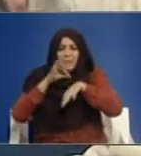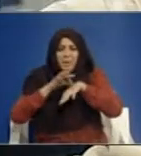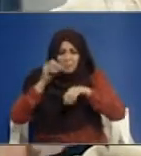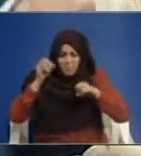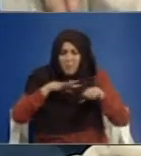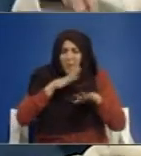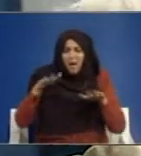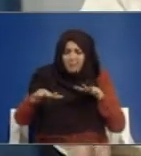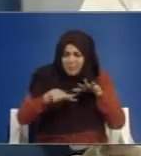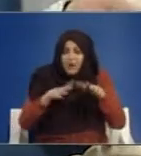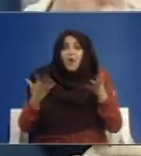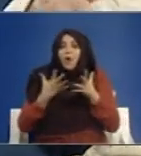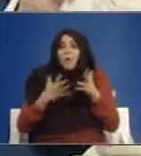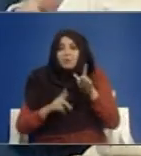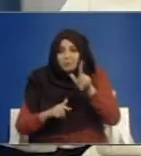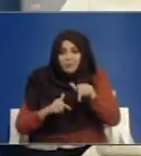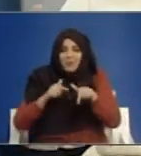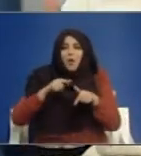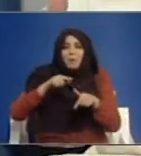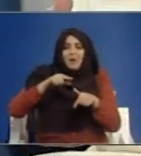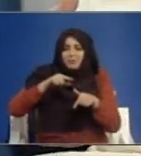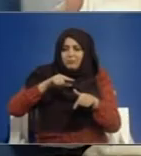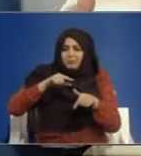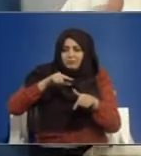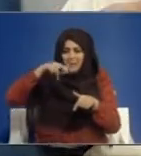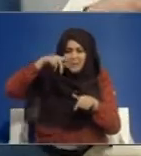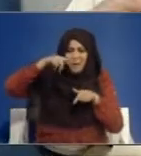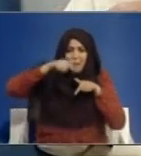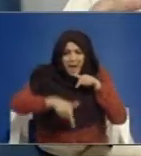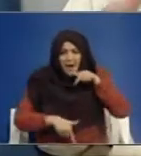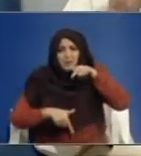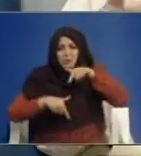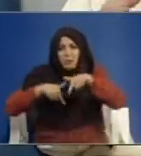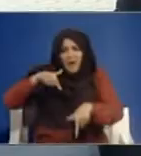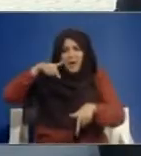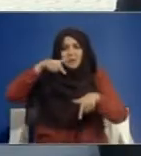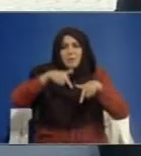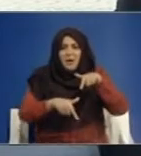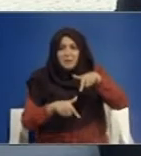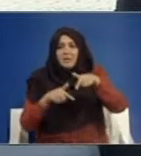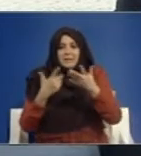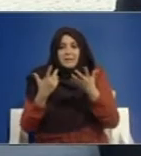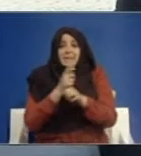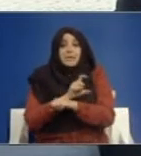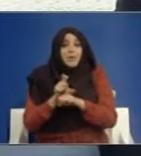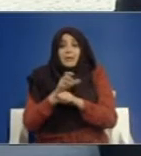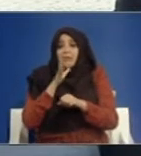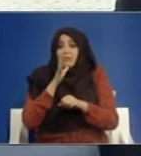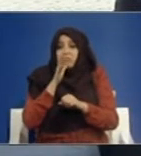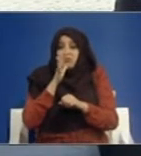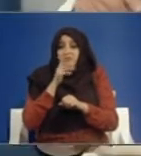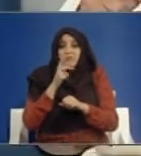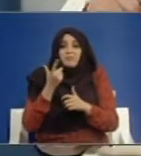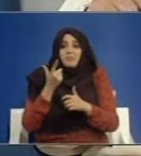يعني الغوص نتاع القدم، يعني مهم، يعني السلامة، نسبة السلامة في المشي فيها قليلة،